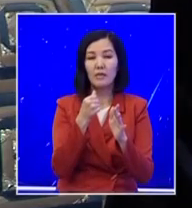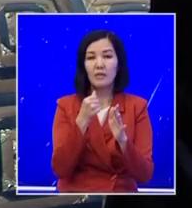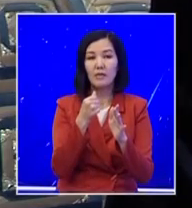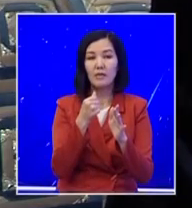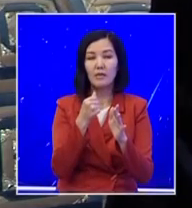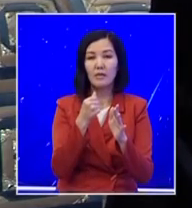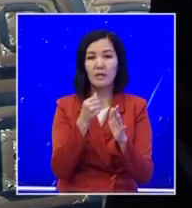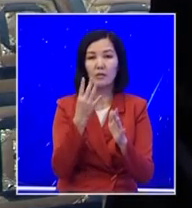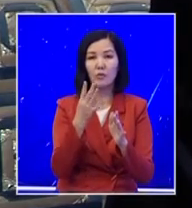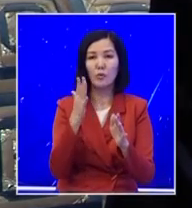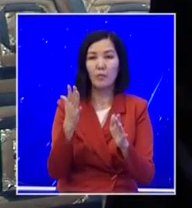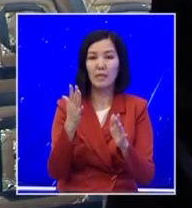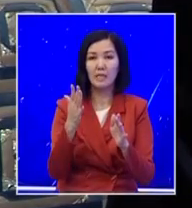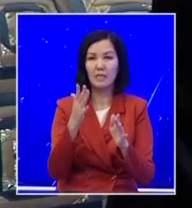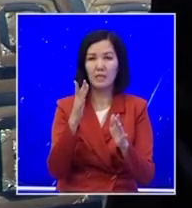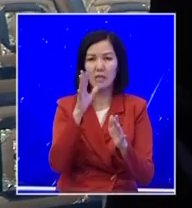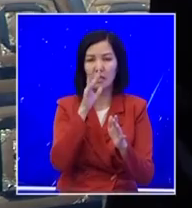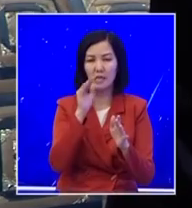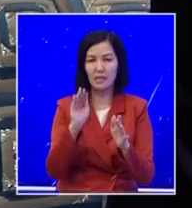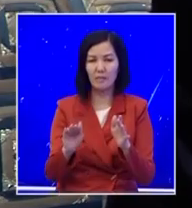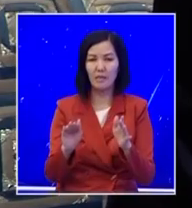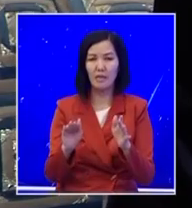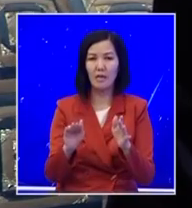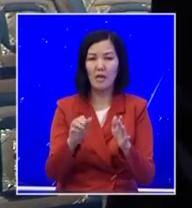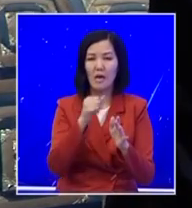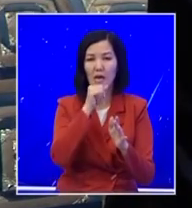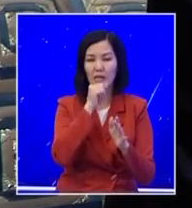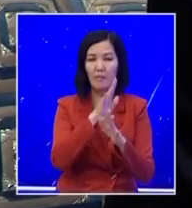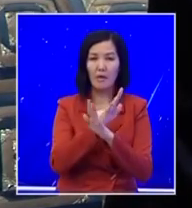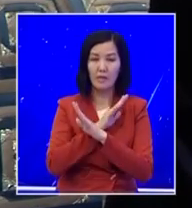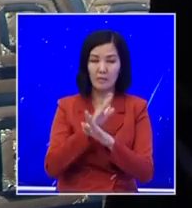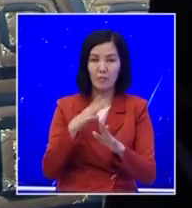мен 4-5 жасымда мен жақсы білем атам қайтыс болды.